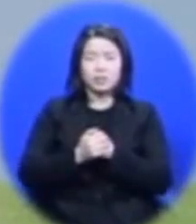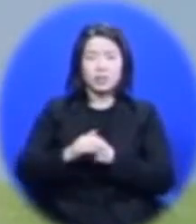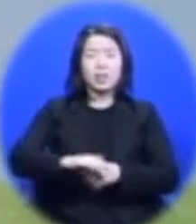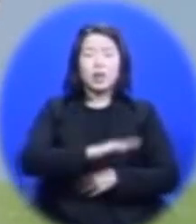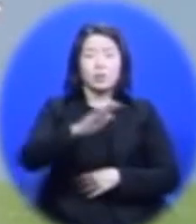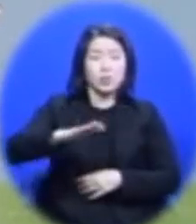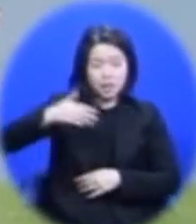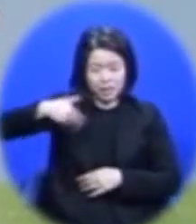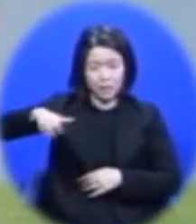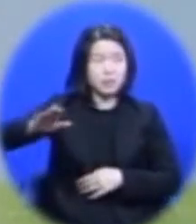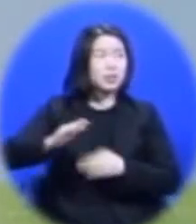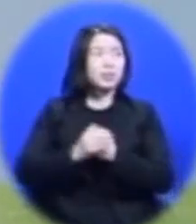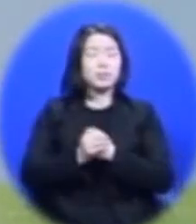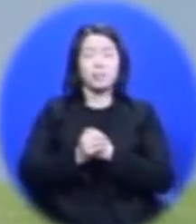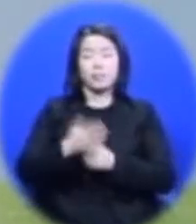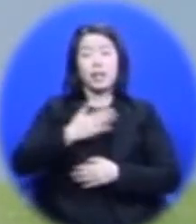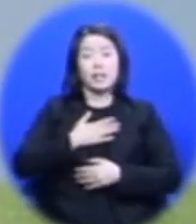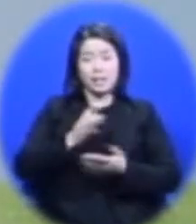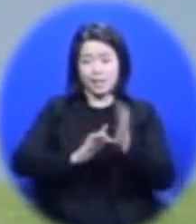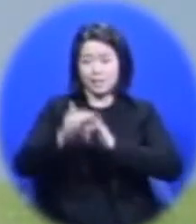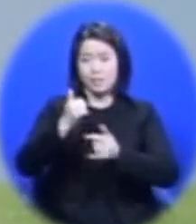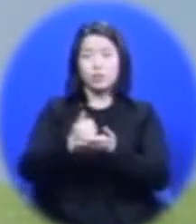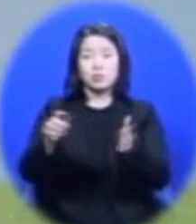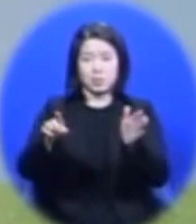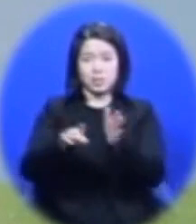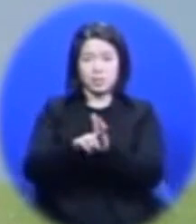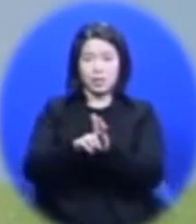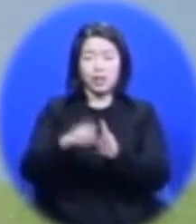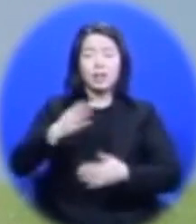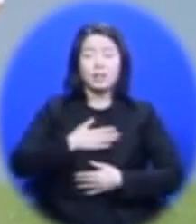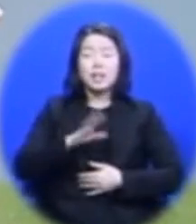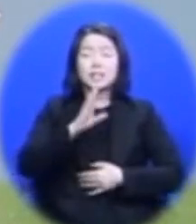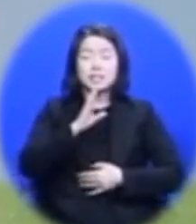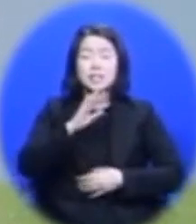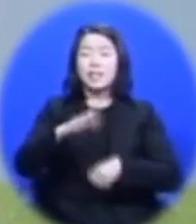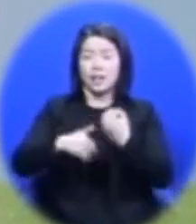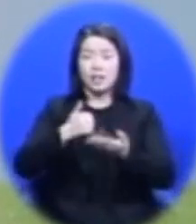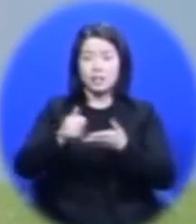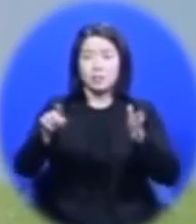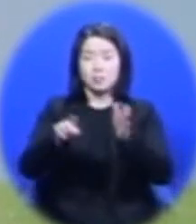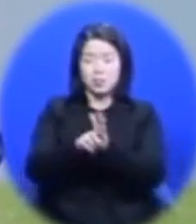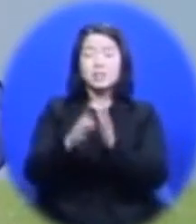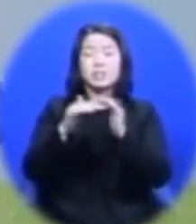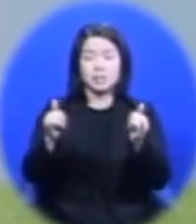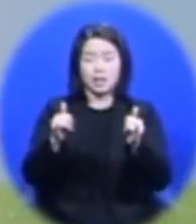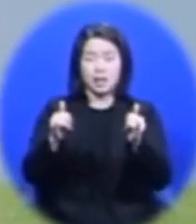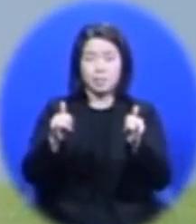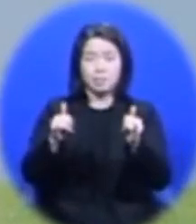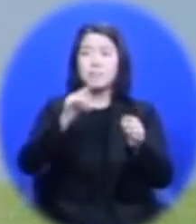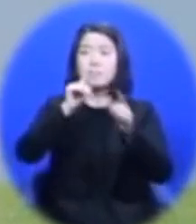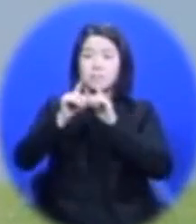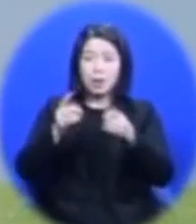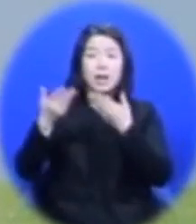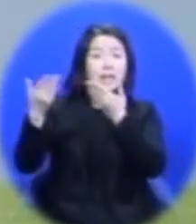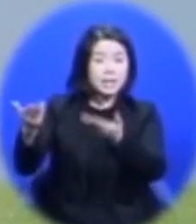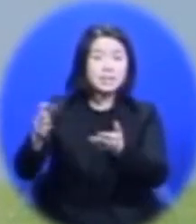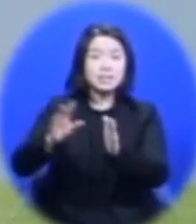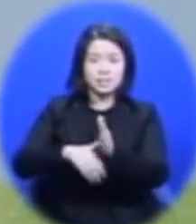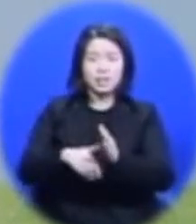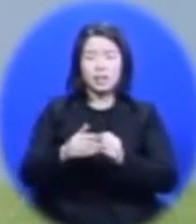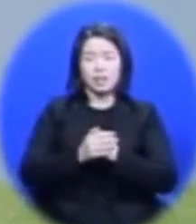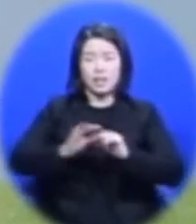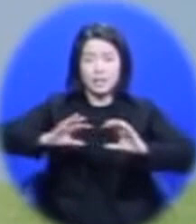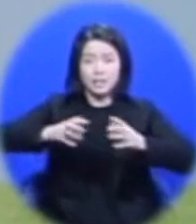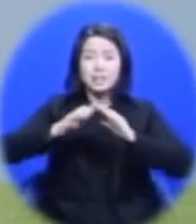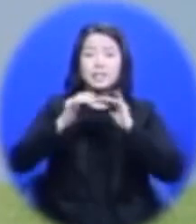우리가 나가서 나 예수 믿는다, 나 진짜 하나님 믿는 사람이야 라고 말을 했을 때